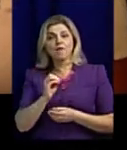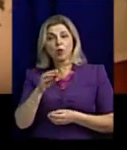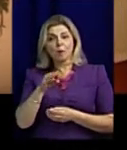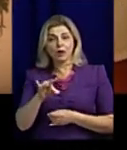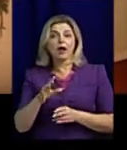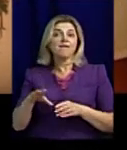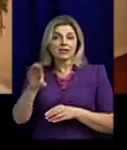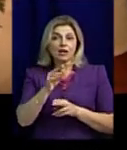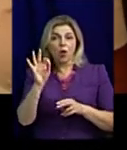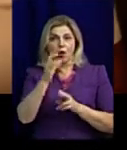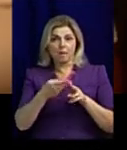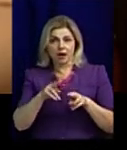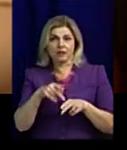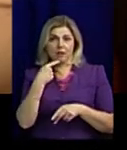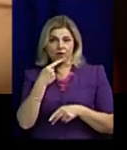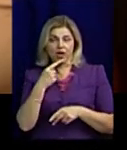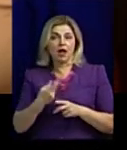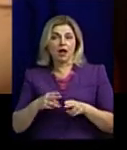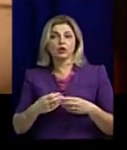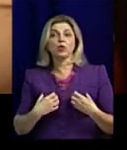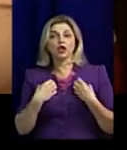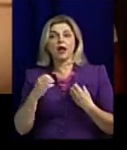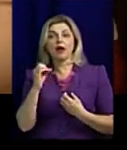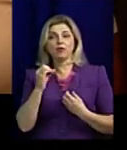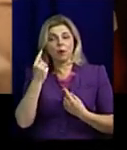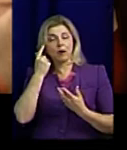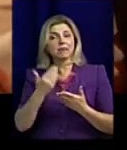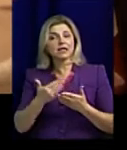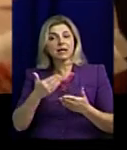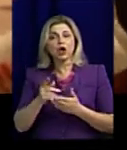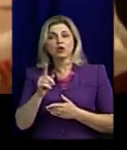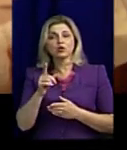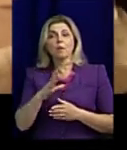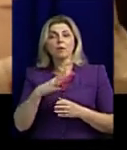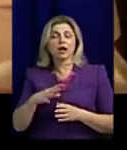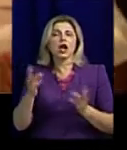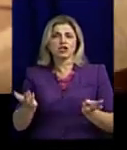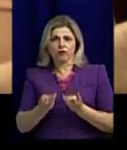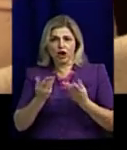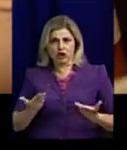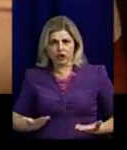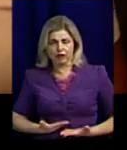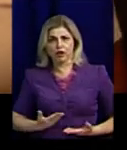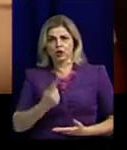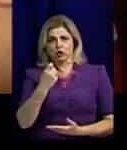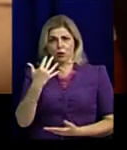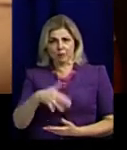це говоримо. Але це жахливо Європі це уявити, щоб спалювати 150 живцем собак.